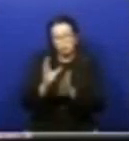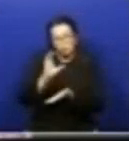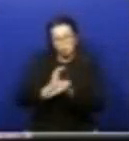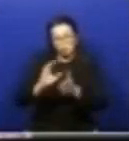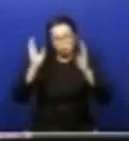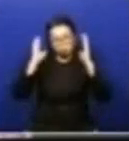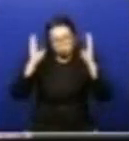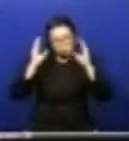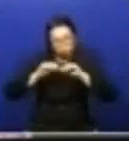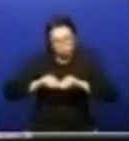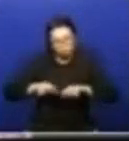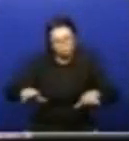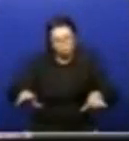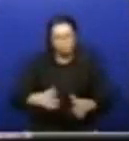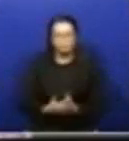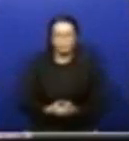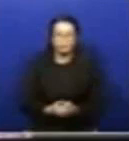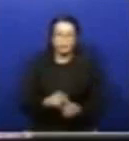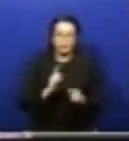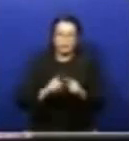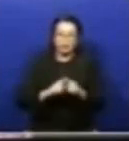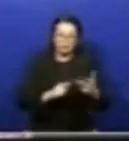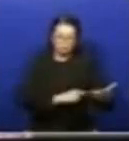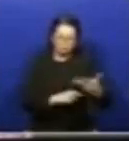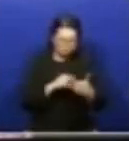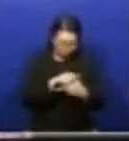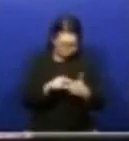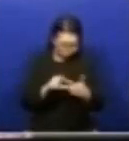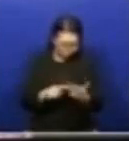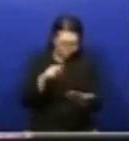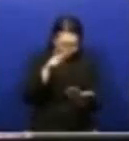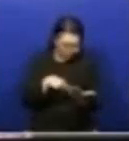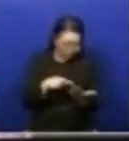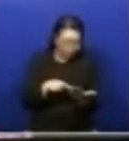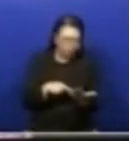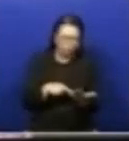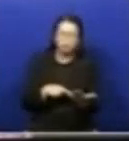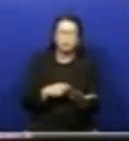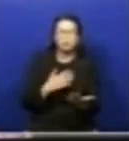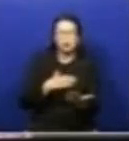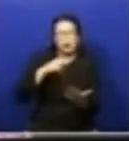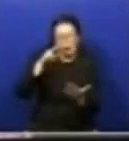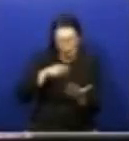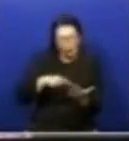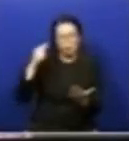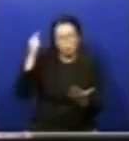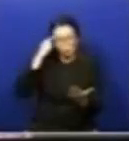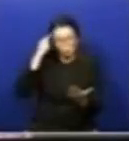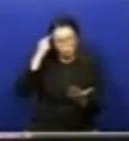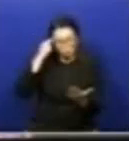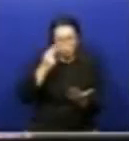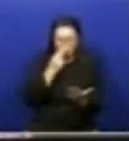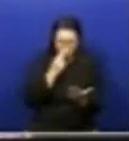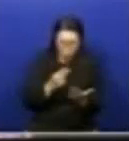พันธ์ไอ้3เล่มที่ส่งมาให้พวกผมอ่านนี่มันอ่านกันออกครับมันดูกัน